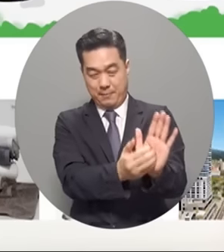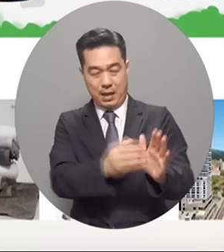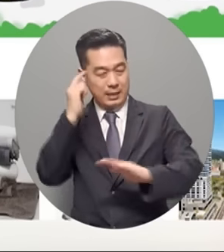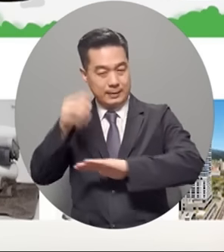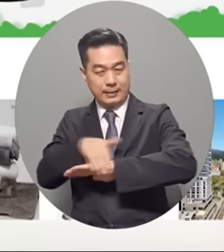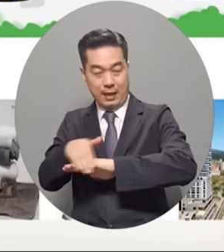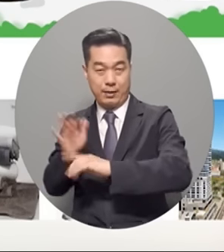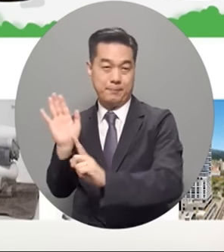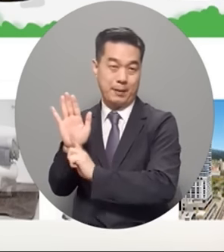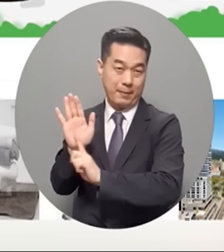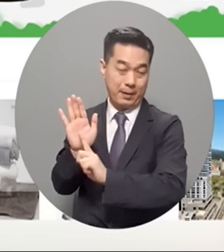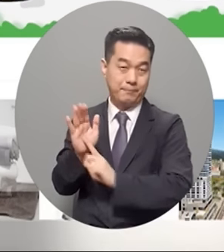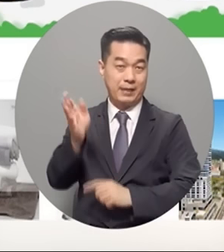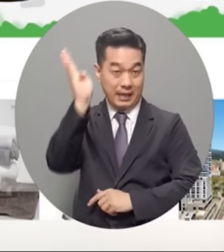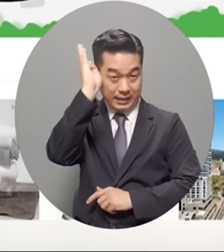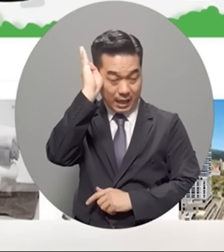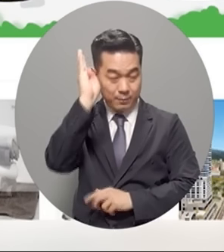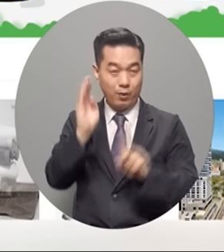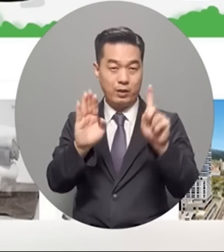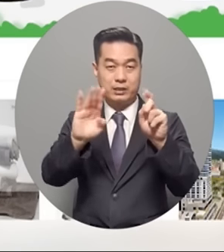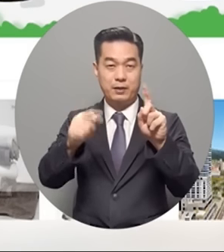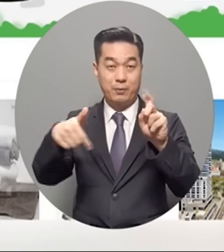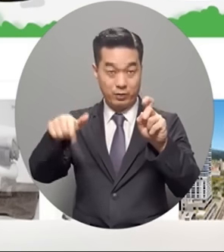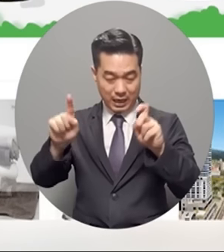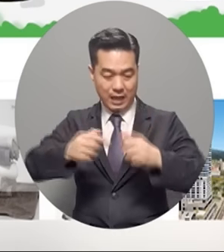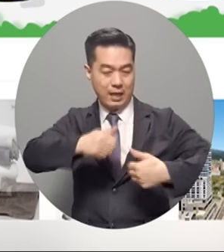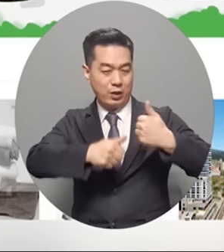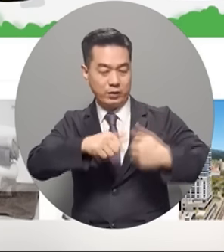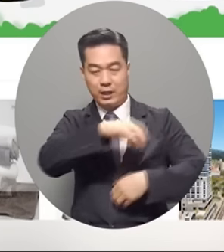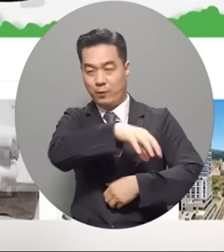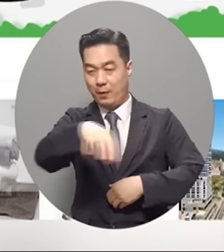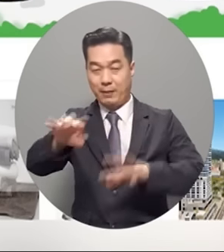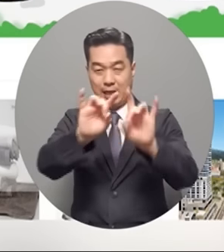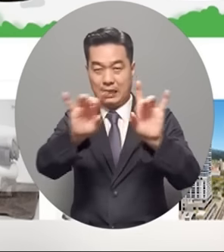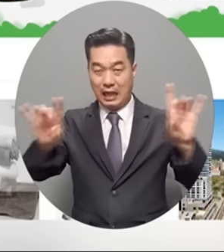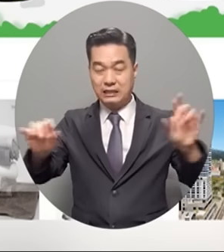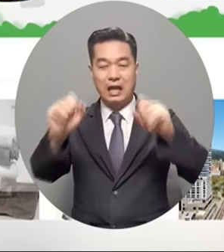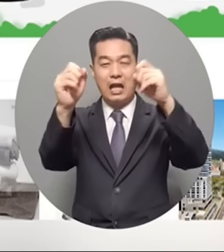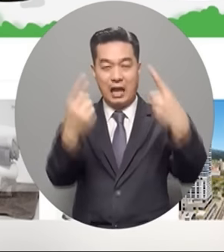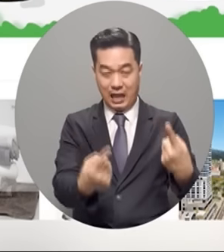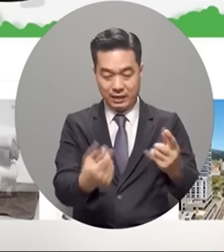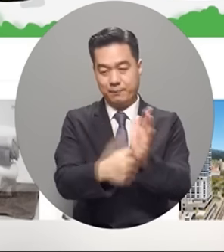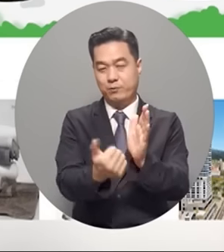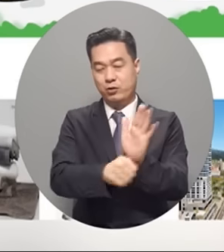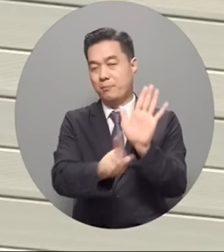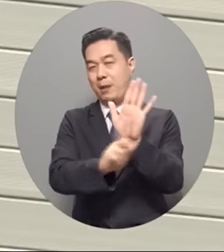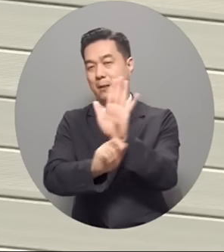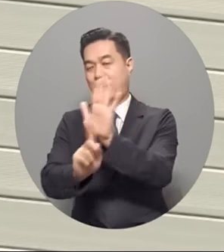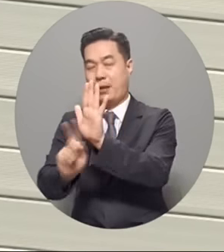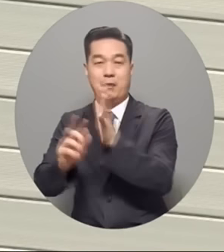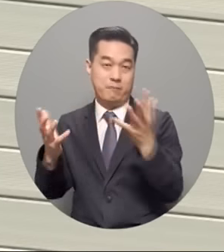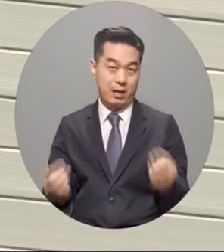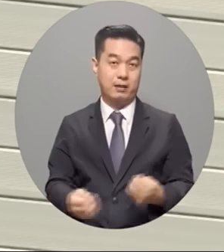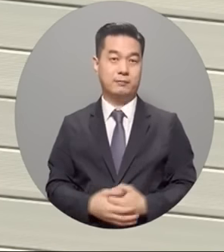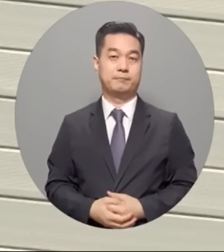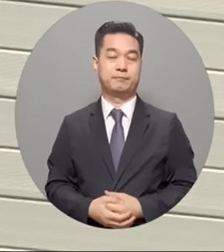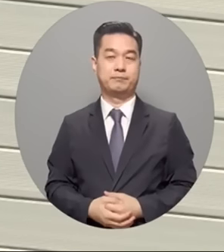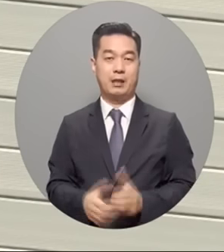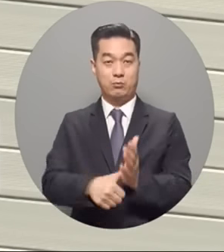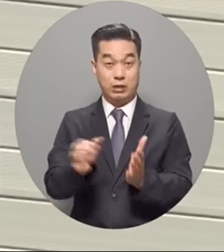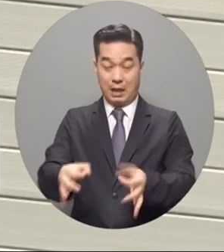네이버와 11번가, 티몬 등 경쟁 쇼핑몰들도 저마다 할인과 경품 행사에 뛰어들고 있습니다. 고물가로